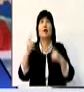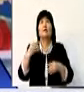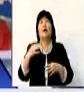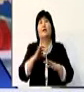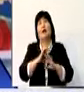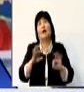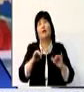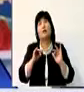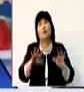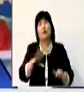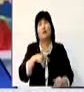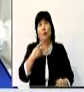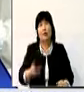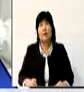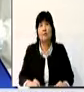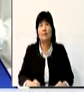болды.